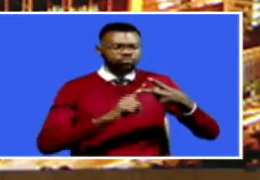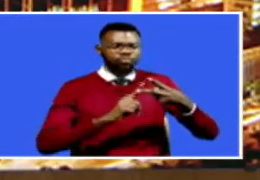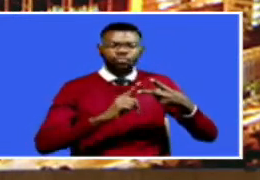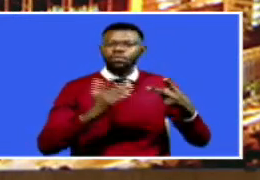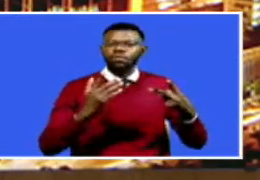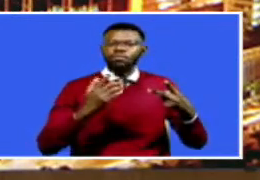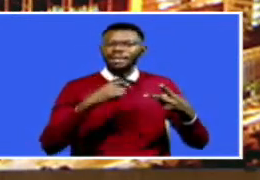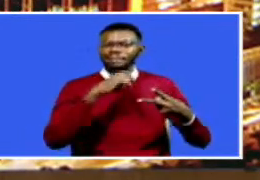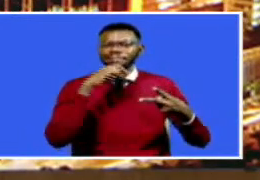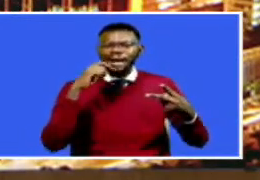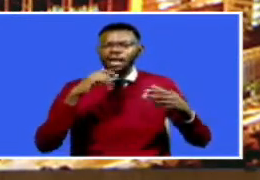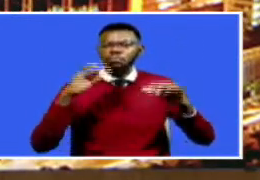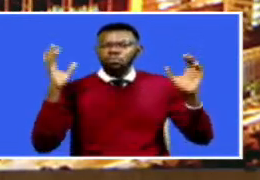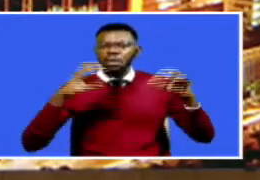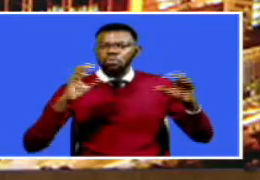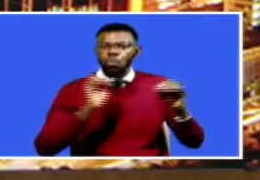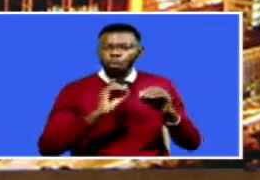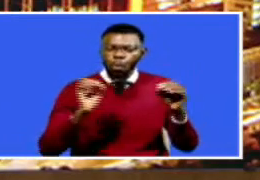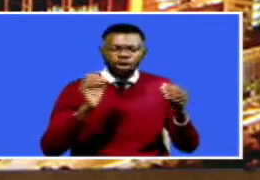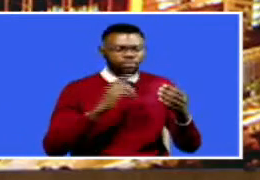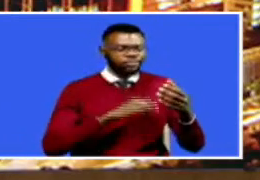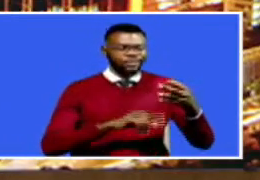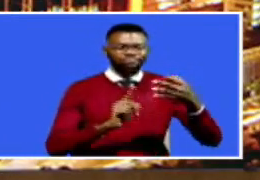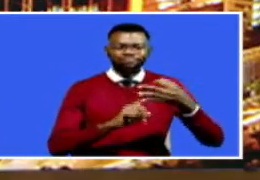vile vile kuboresha viwango vya elimu.